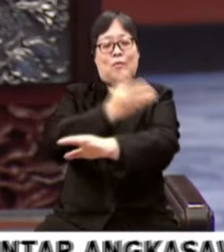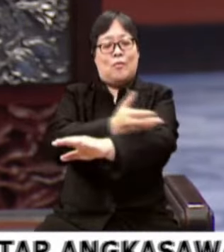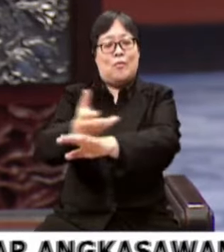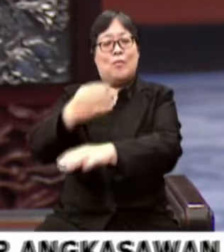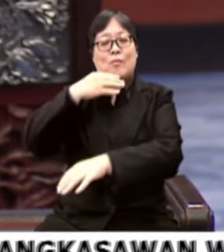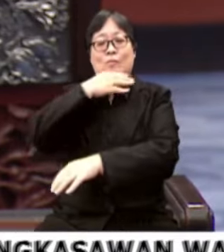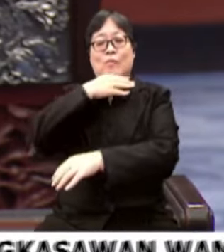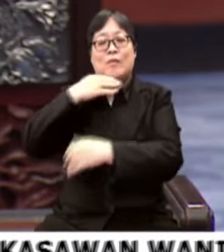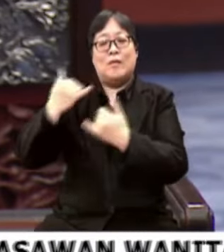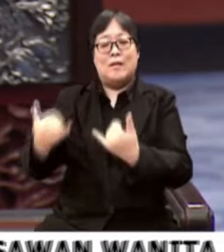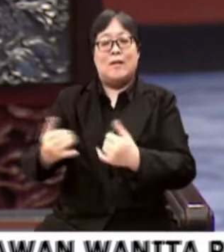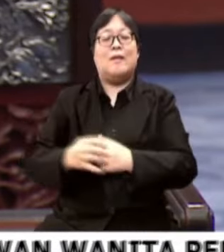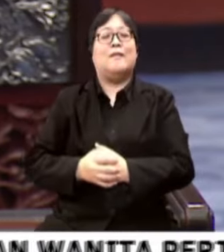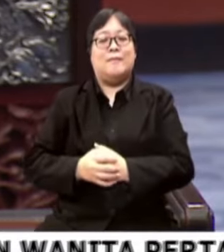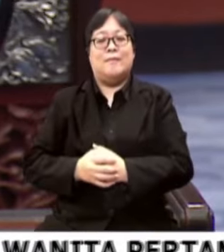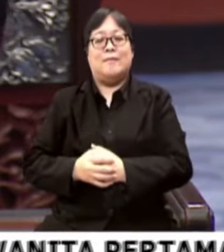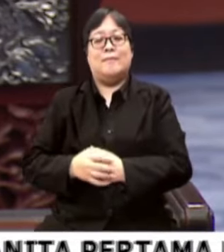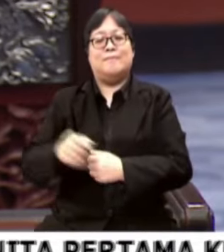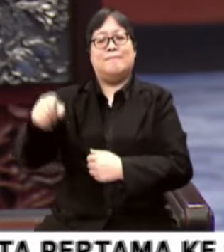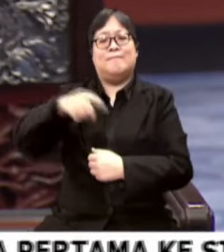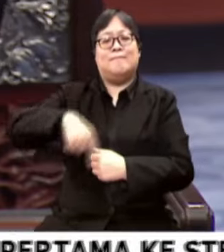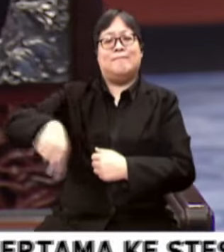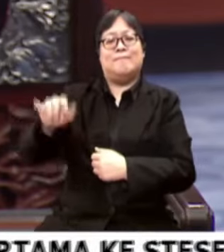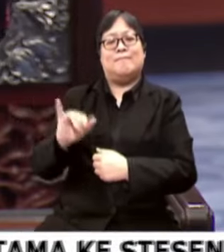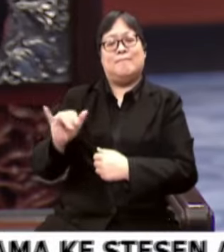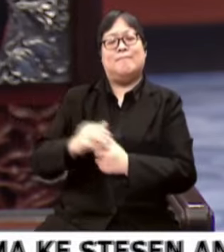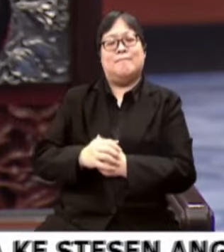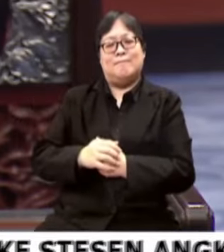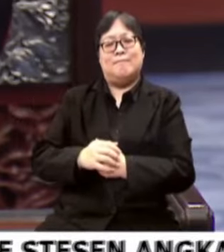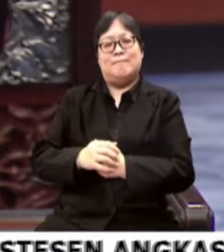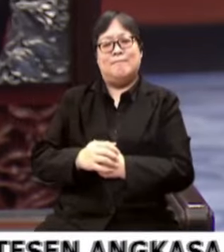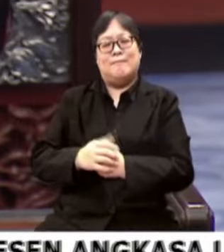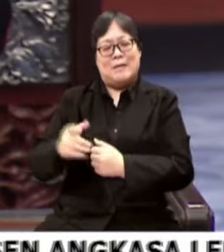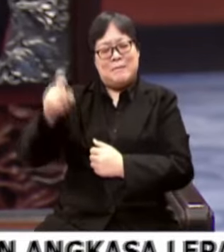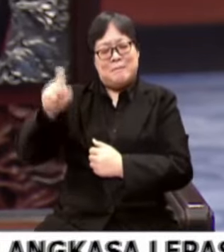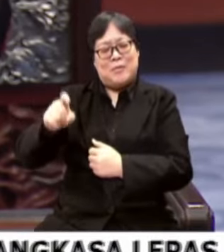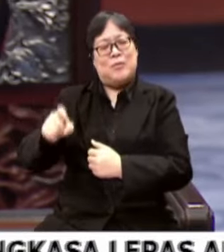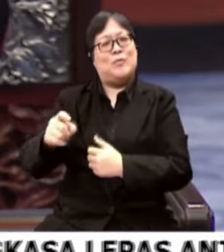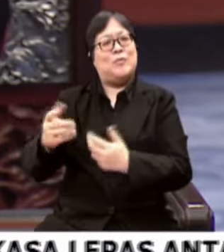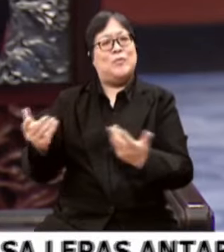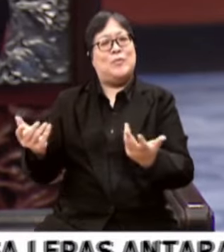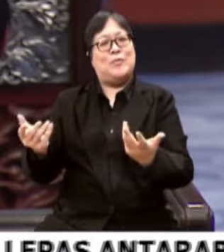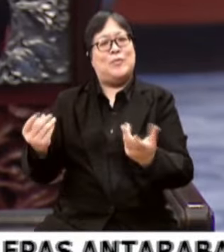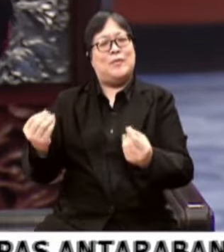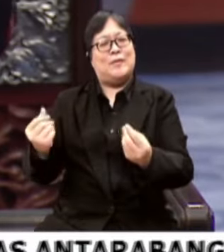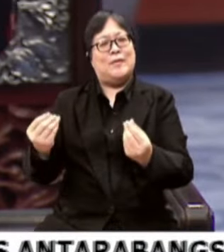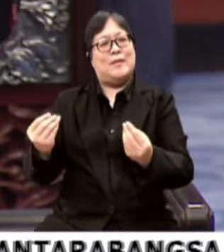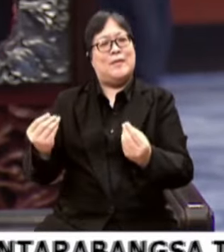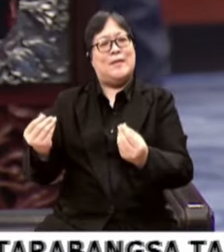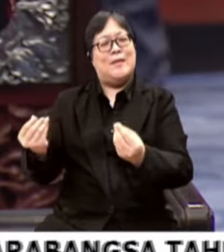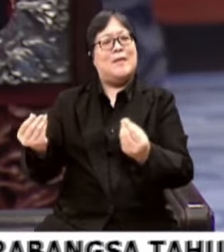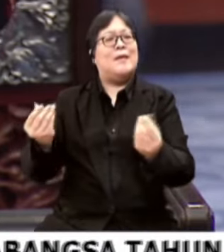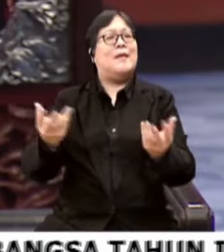dalam negara kita mereka juga dilihat sebagai ukuran yang perlu diberi kepada